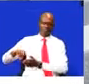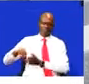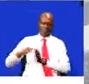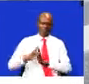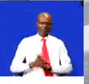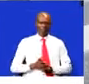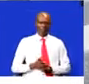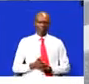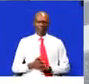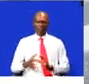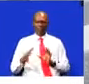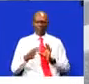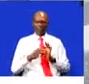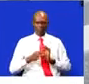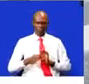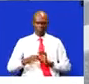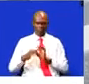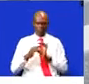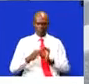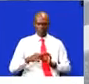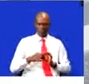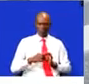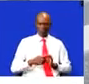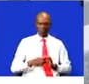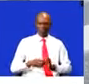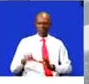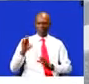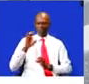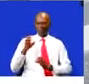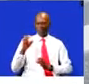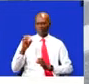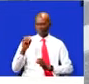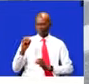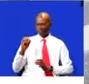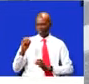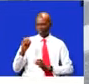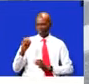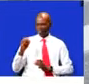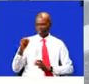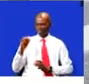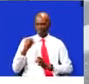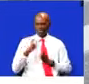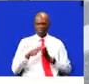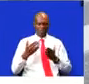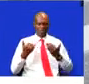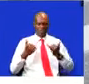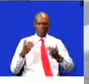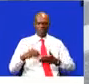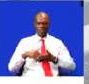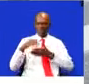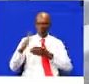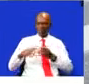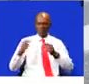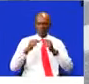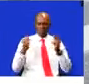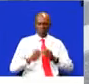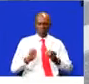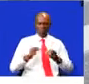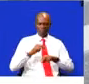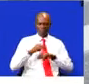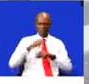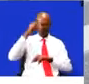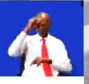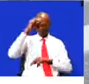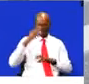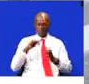Weche mamoko en ni riwruok mano mar gavanas e pacho kae owuok oko kendo gichayo piny owacho mano mamalo kuom